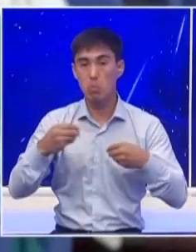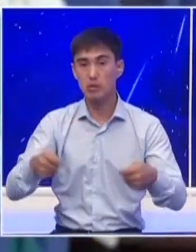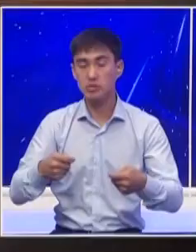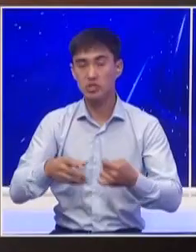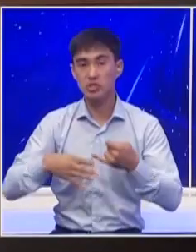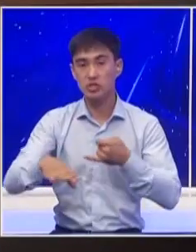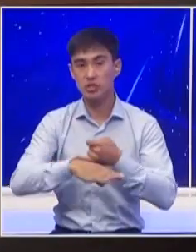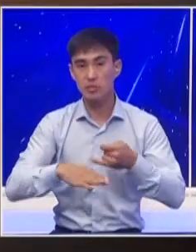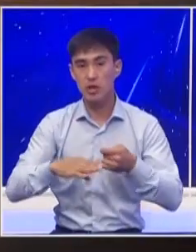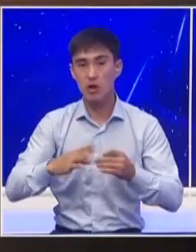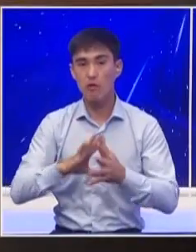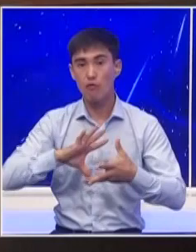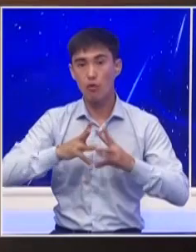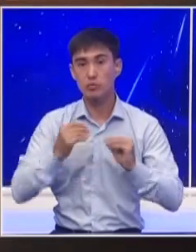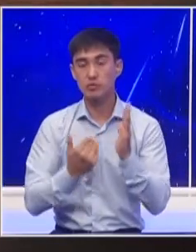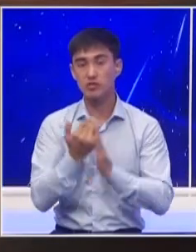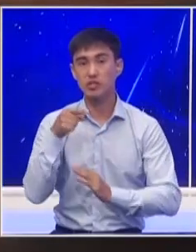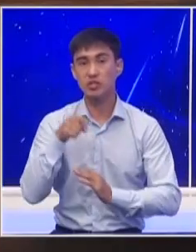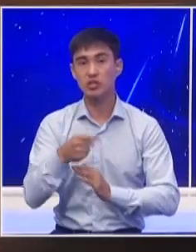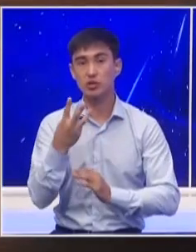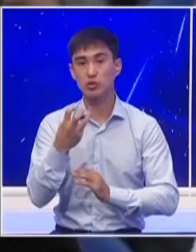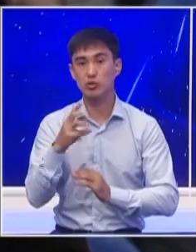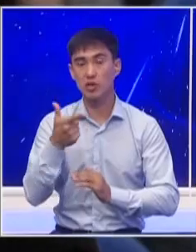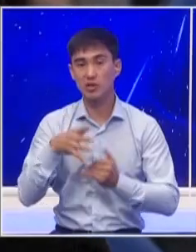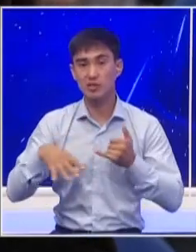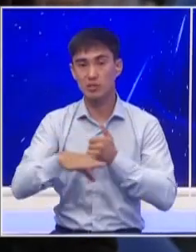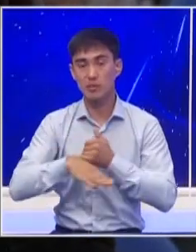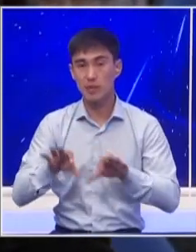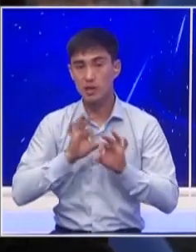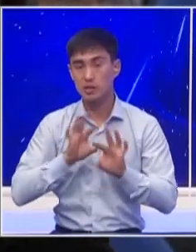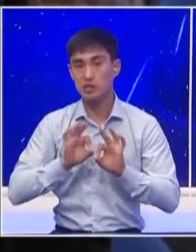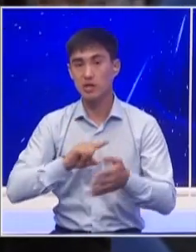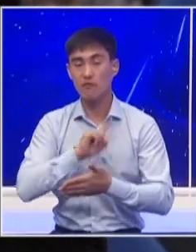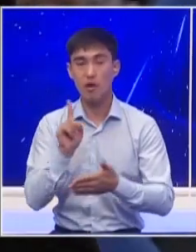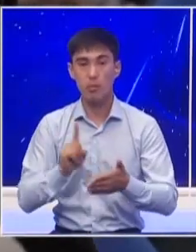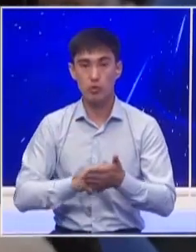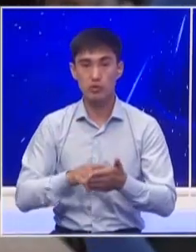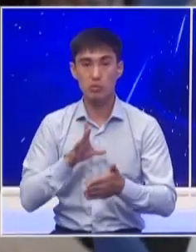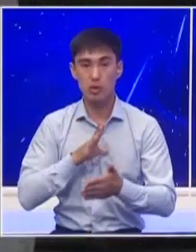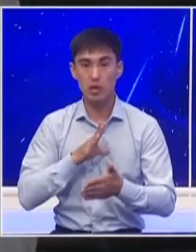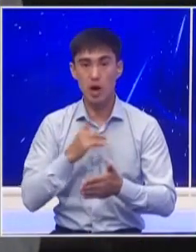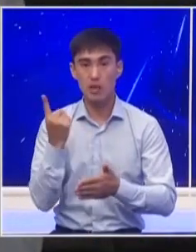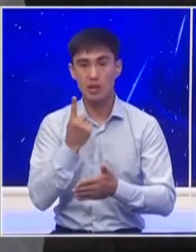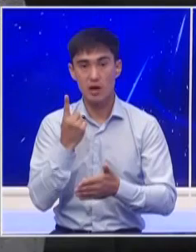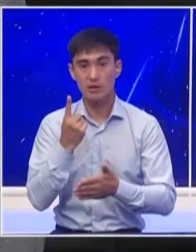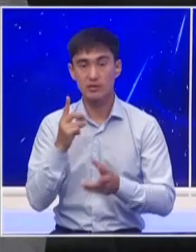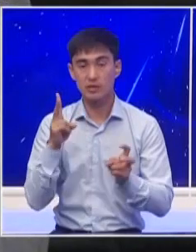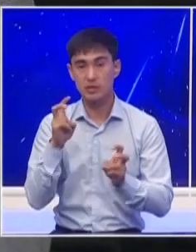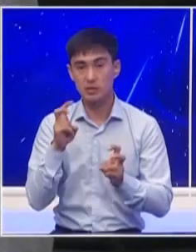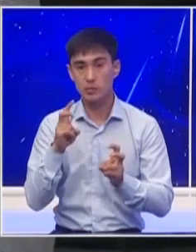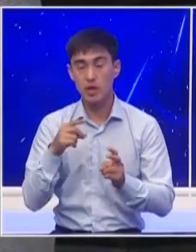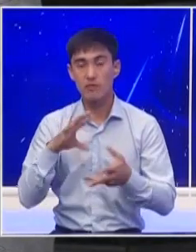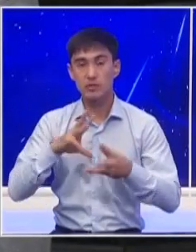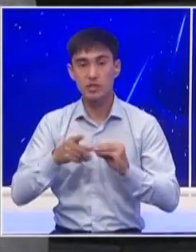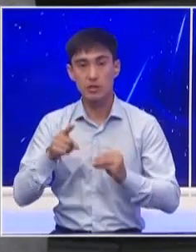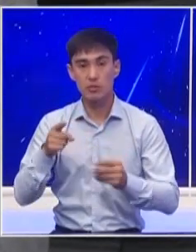угодий, что составило в общем свыше 1300 гектаров. Разъяснение данного вопроса стало лишь одной из поднятых на встрече тем. В целом,